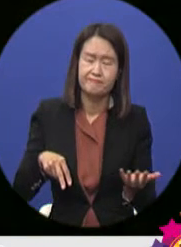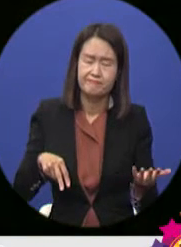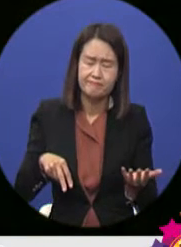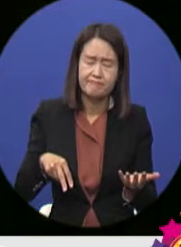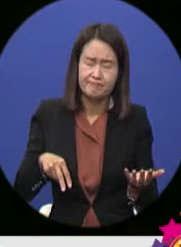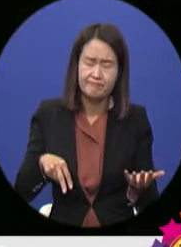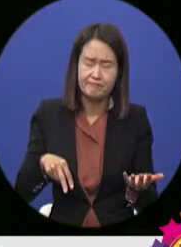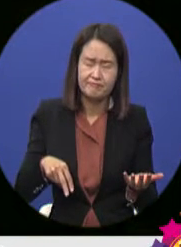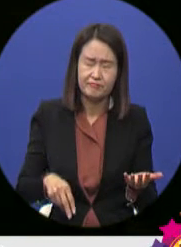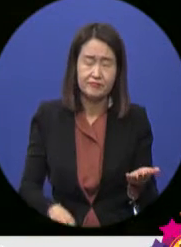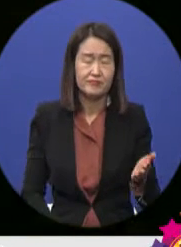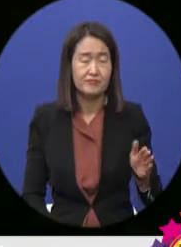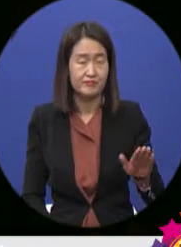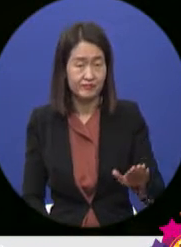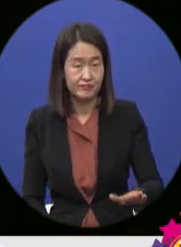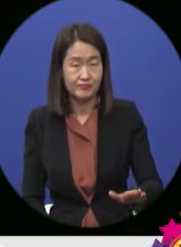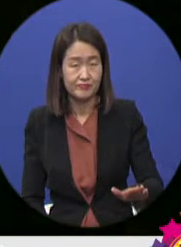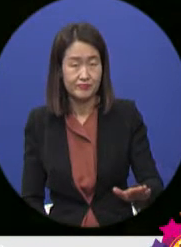아픕니다.